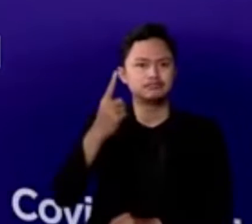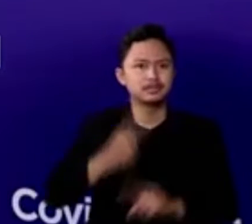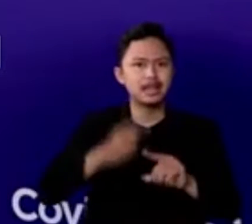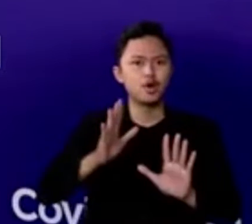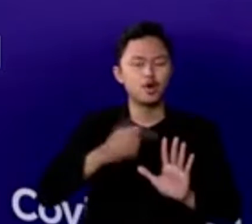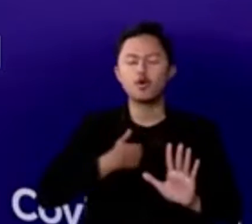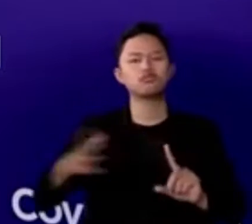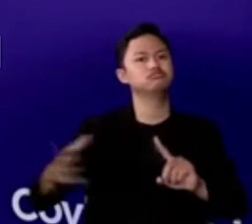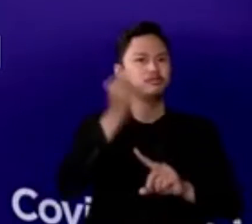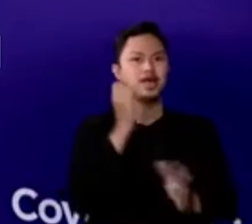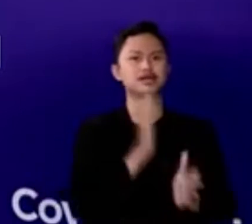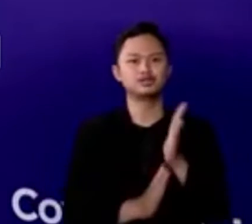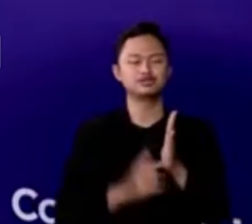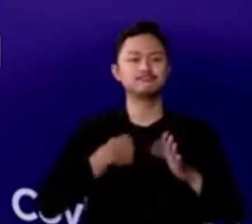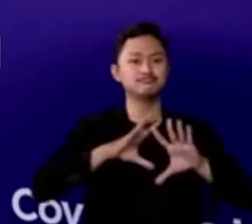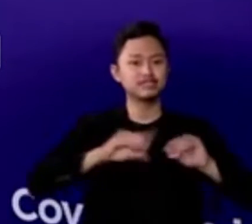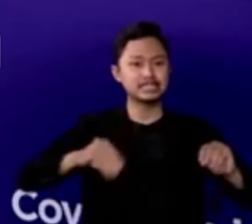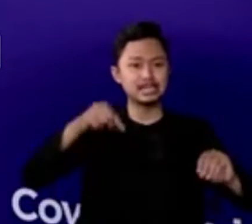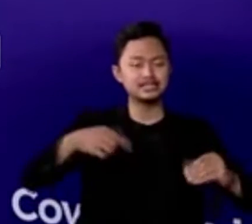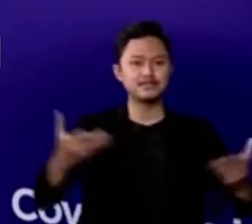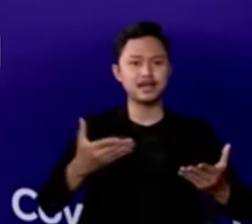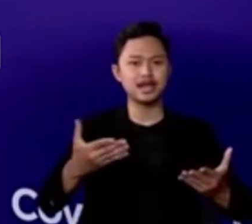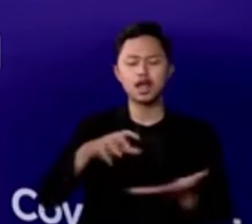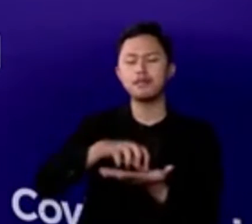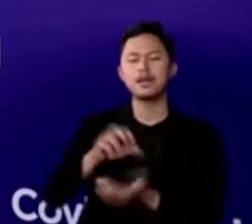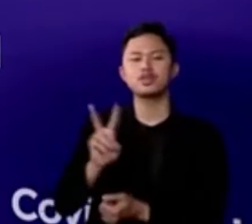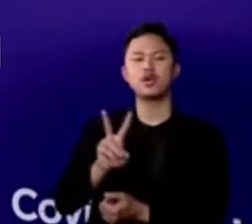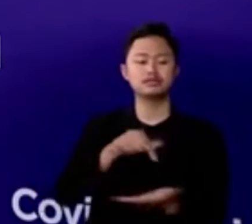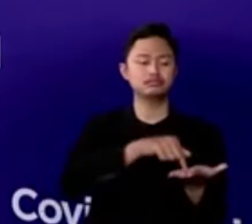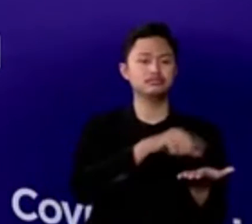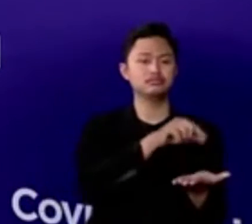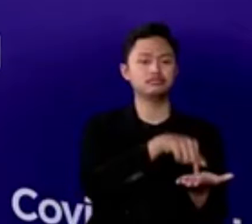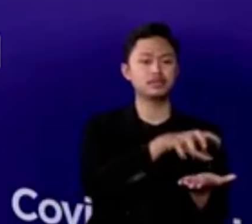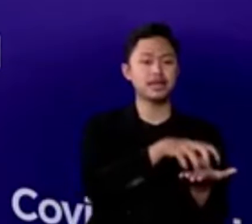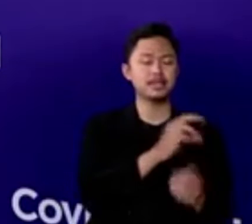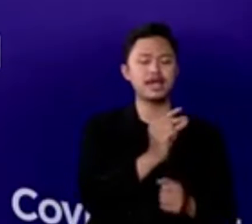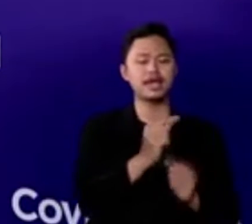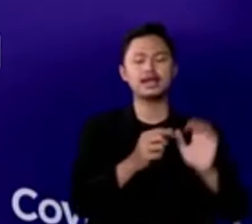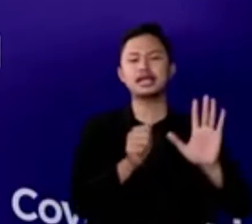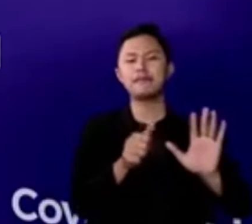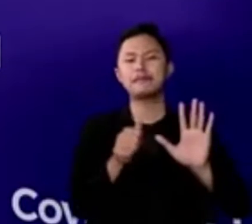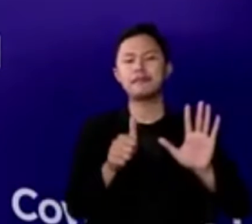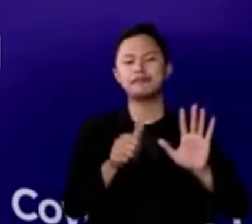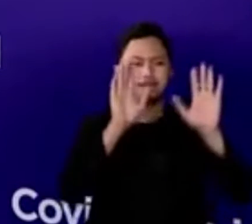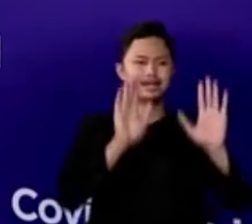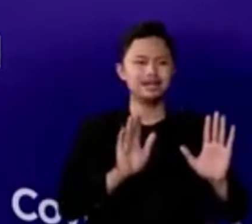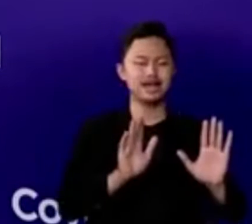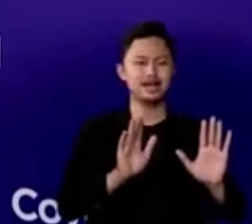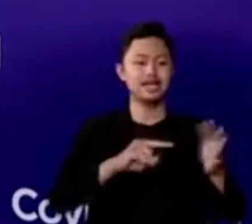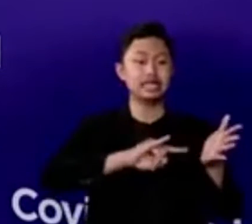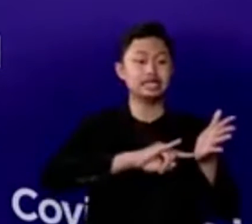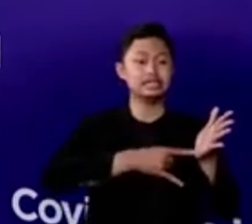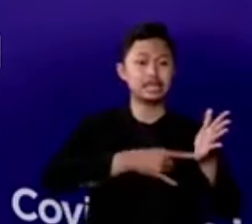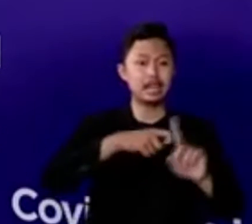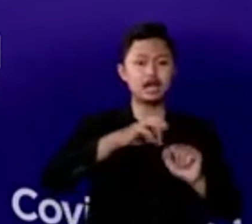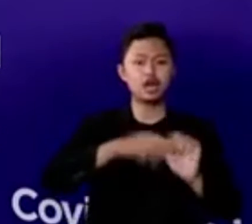langsung saya ambil jadi saya bekerja sekarang di dua tempat yang pertama r66 media mengurusi manajemen konten Digital dari